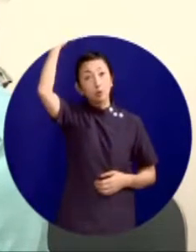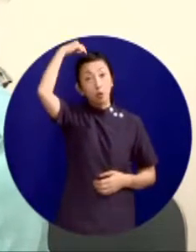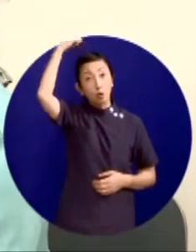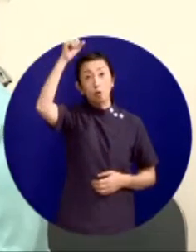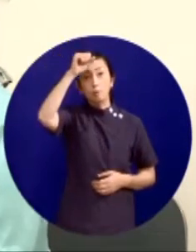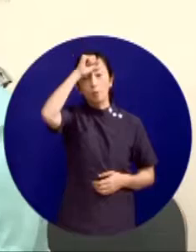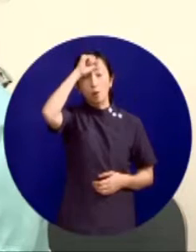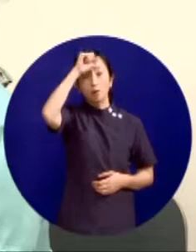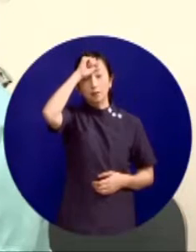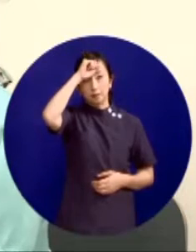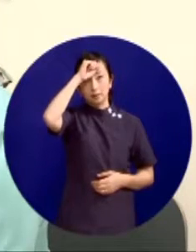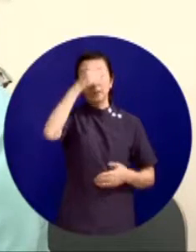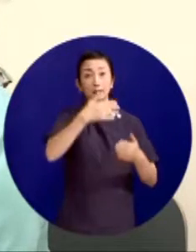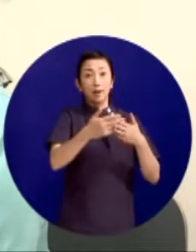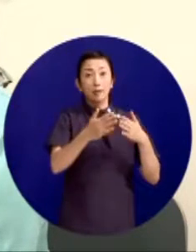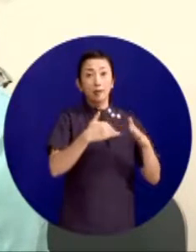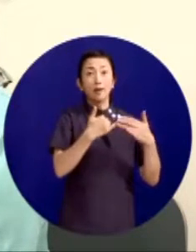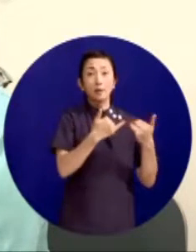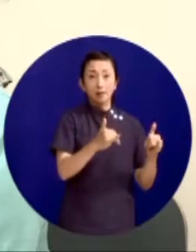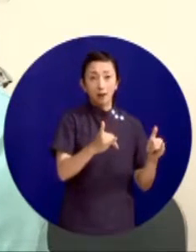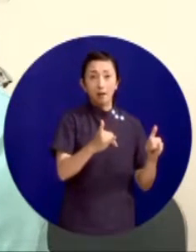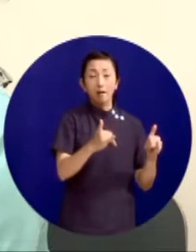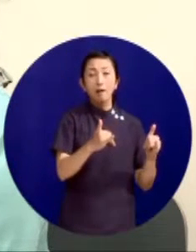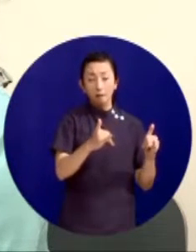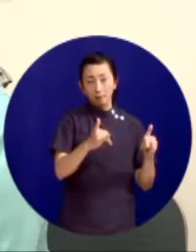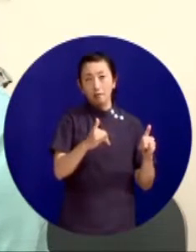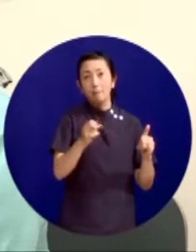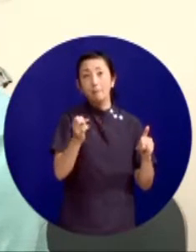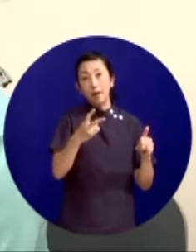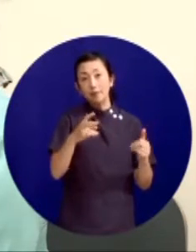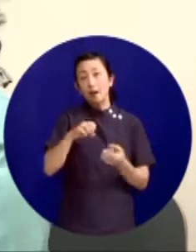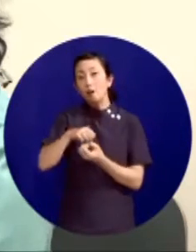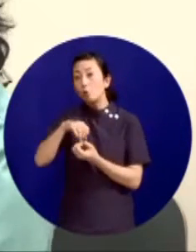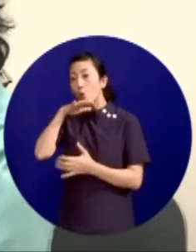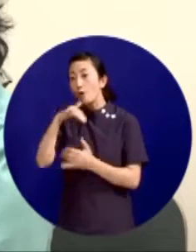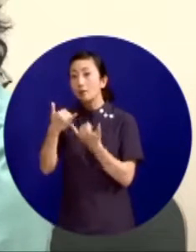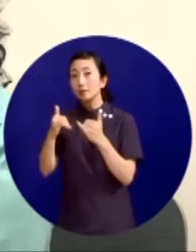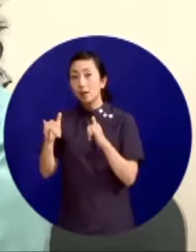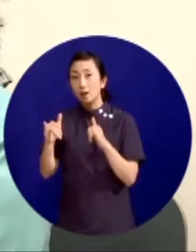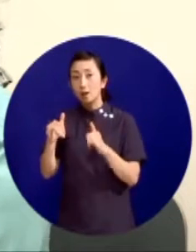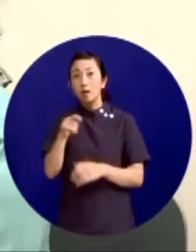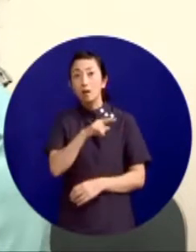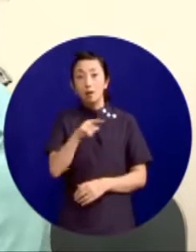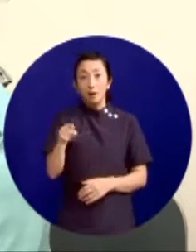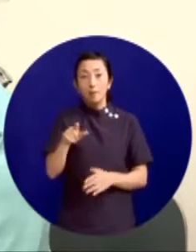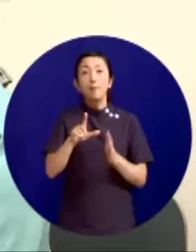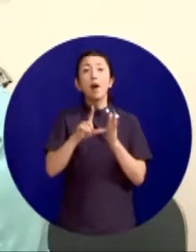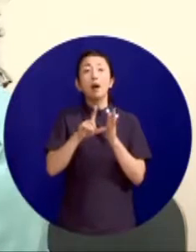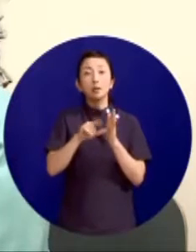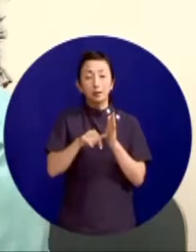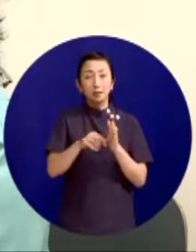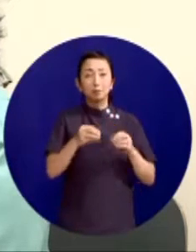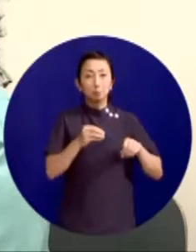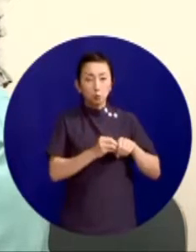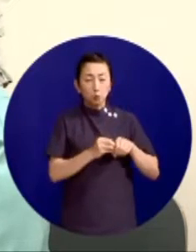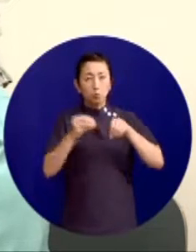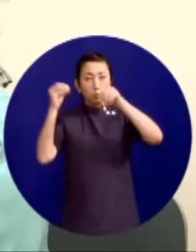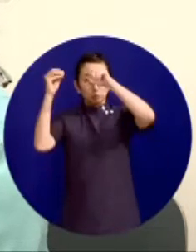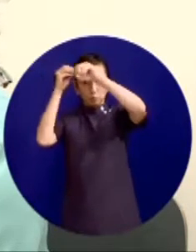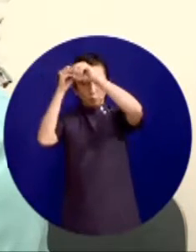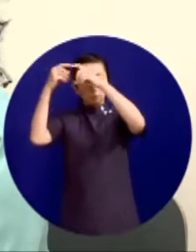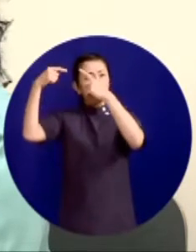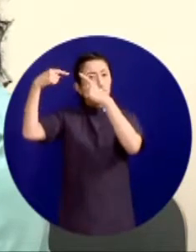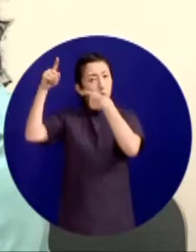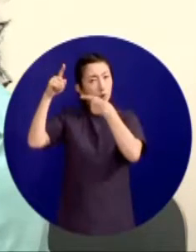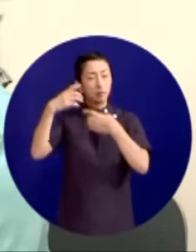梗塞、脳出血などの脳血管障害になったことのある方や、また高齢の方では心筋梗塞、脳出血、脳梗